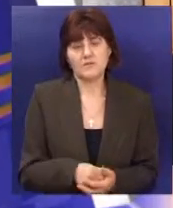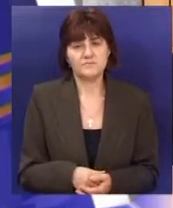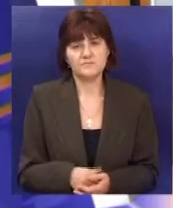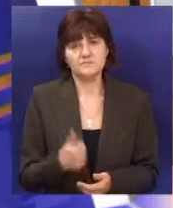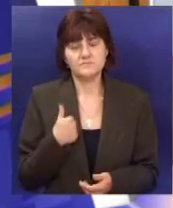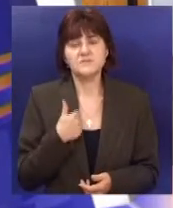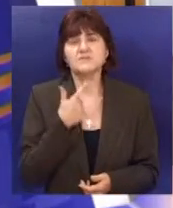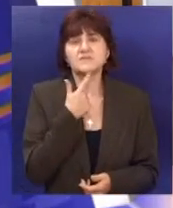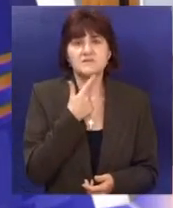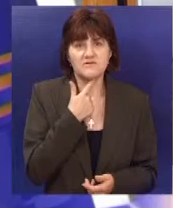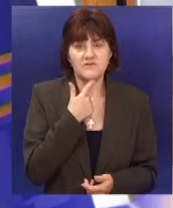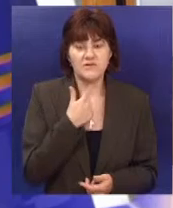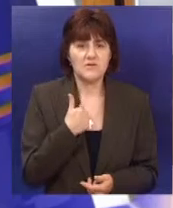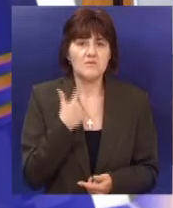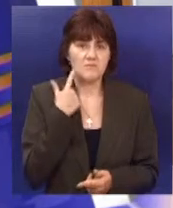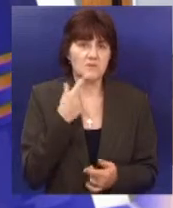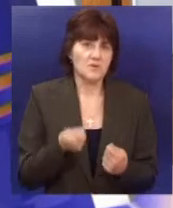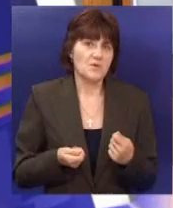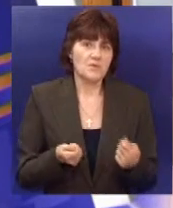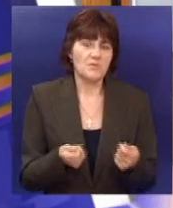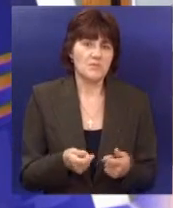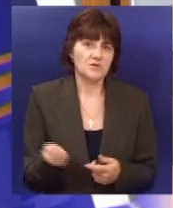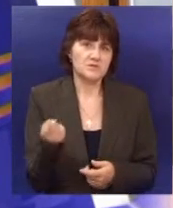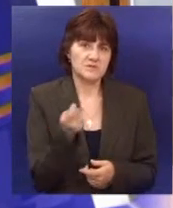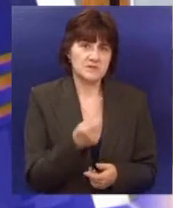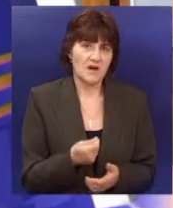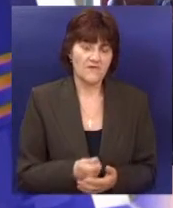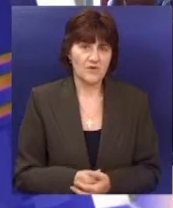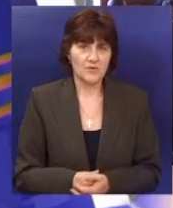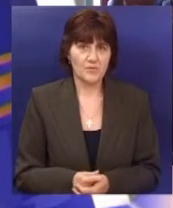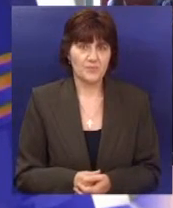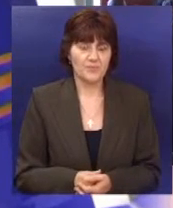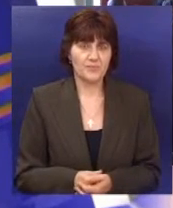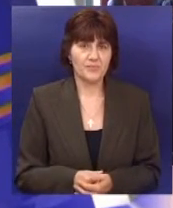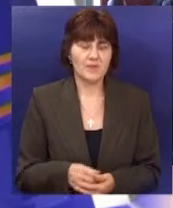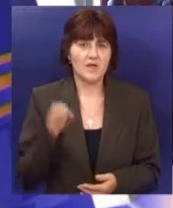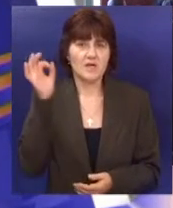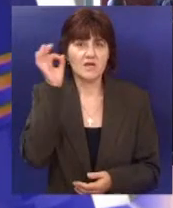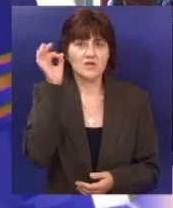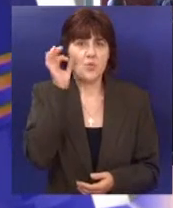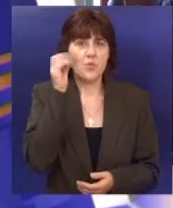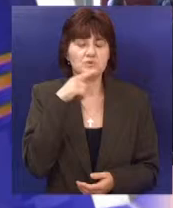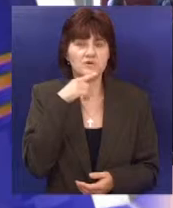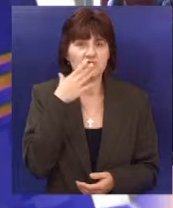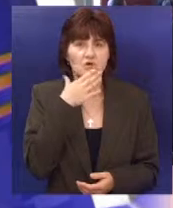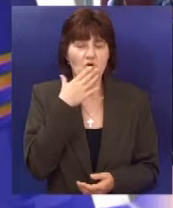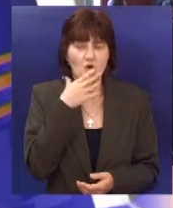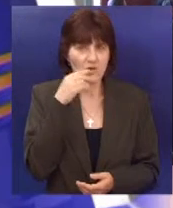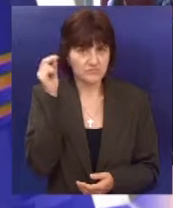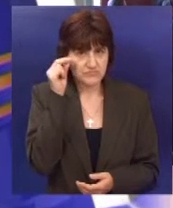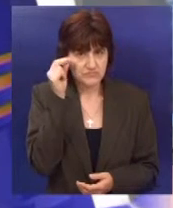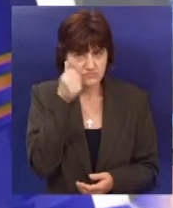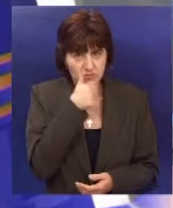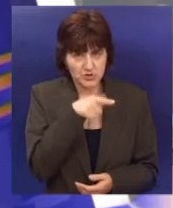pravi izbor. Meni se sviđa škola i mislim da je upišem grafiku. Iskustvo iz Politehničke škole najbolje su mogli da im